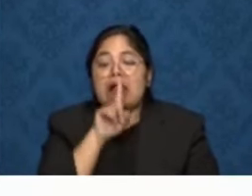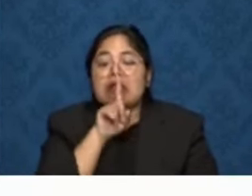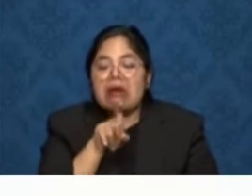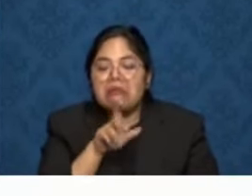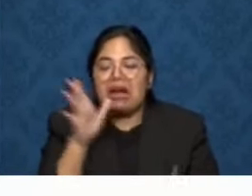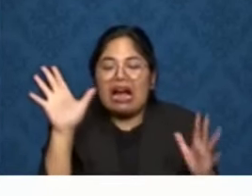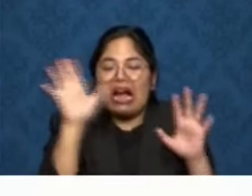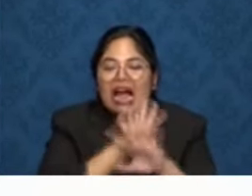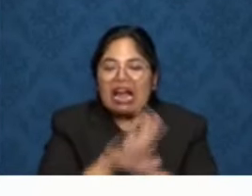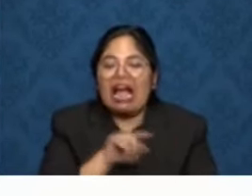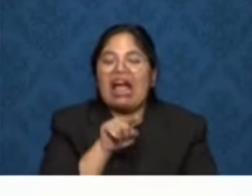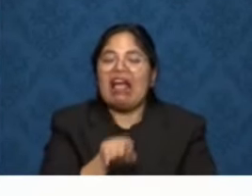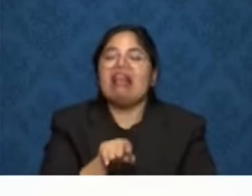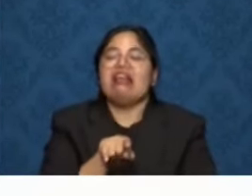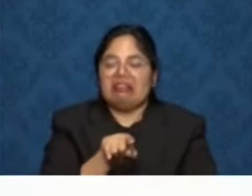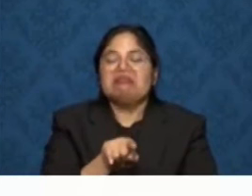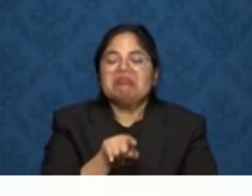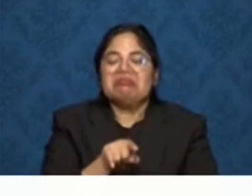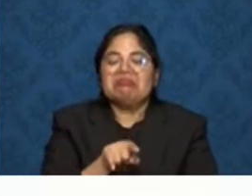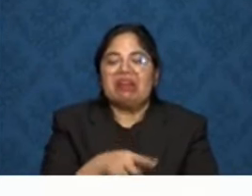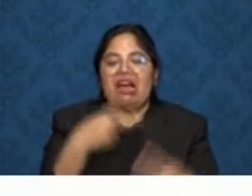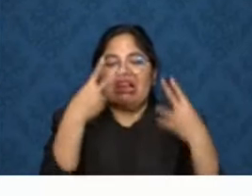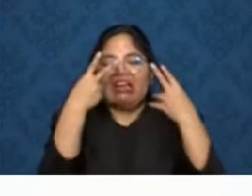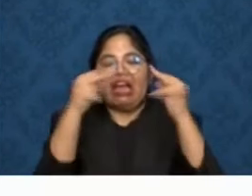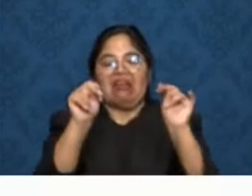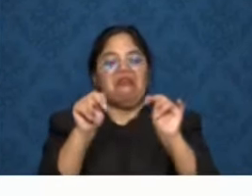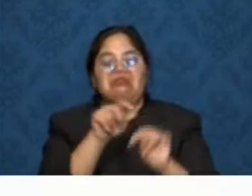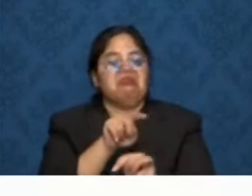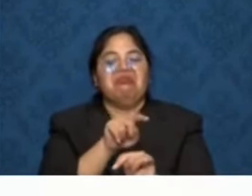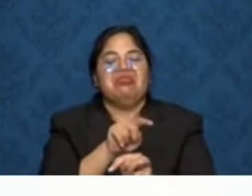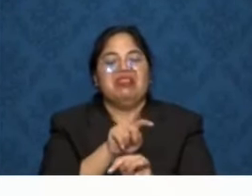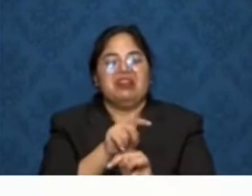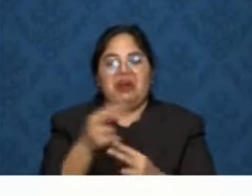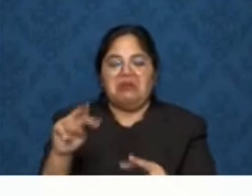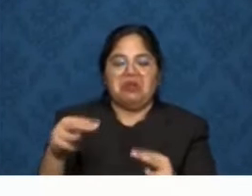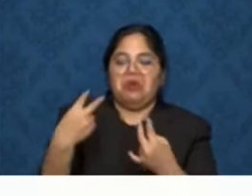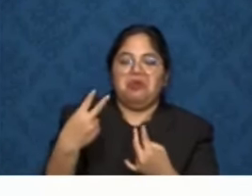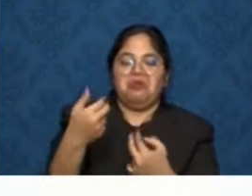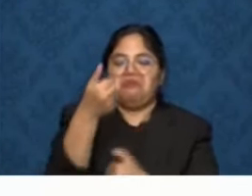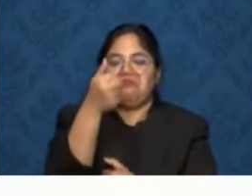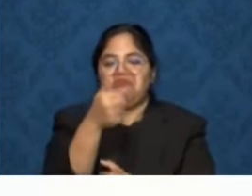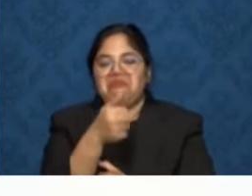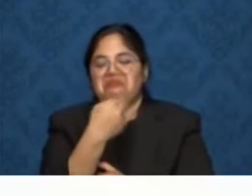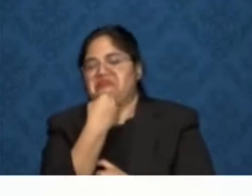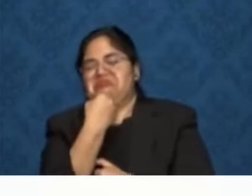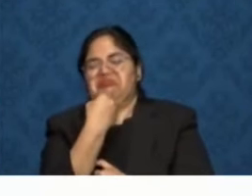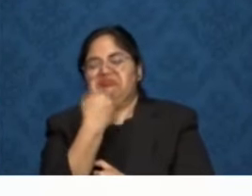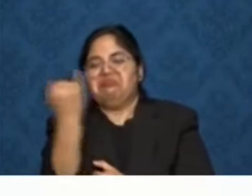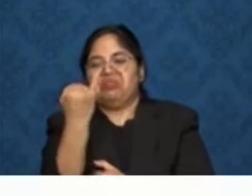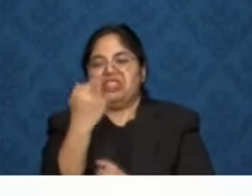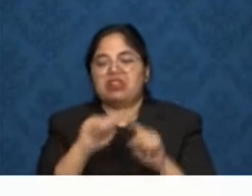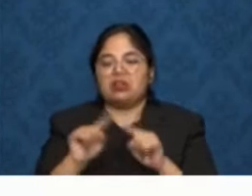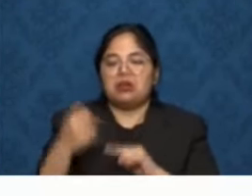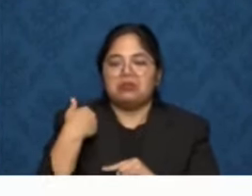คุกที่บ้านได้ว่าจะรวมคดีคอร์รัปชั่นหรือไม่แล้วก็ย้ำว่าที่ผ่านมาตัวเองได้ปฏิบัติตามรัฐธรรมนูญและข้อ